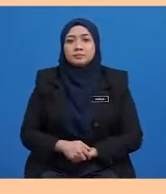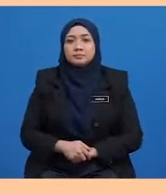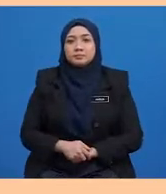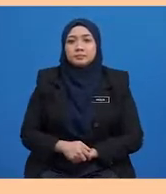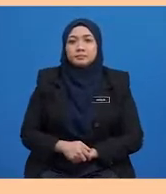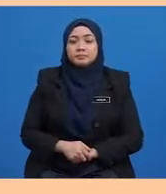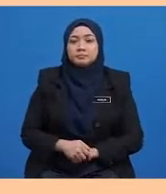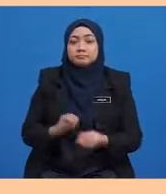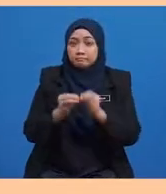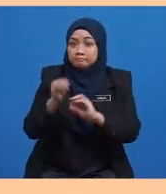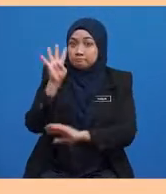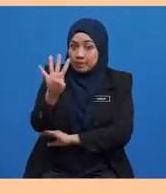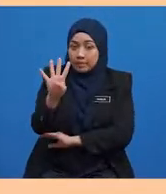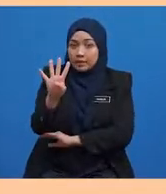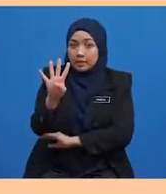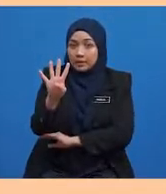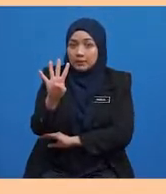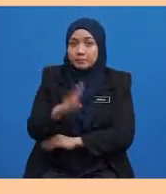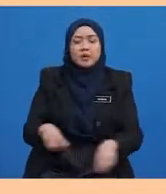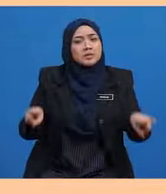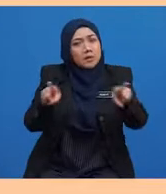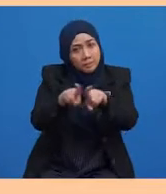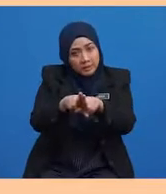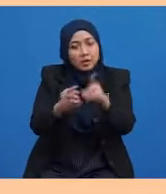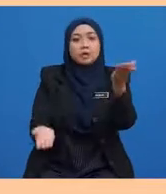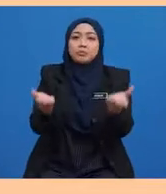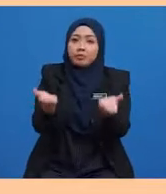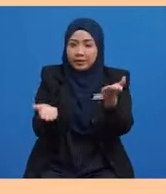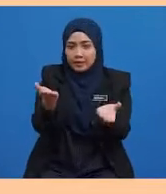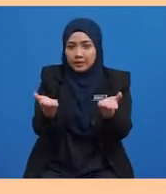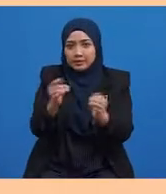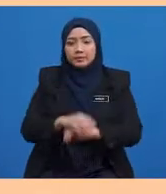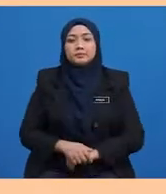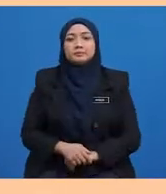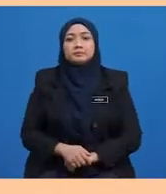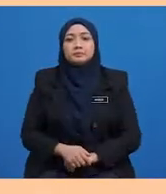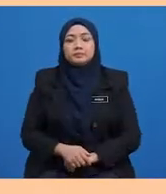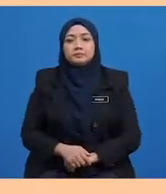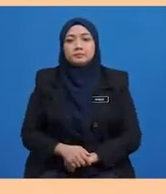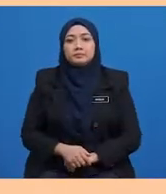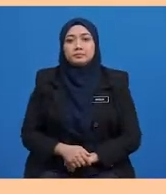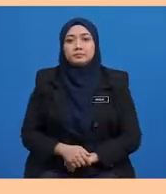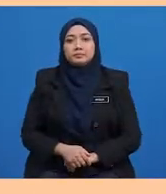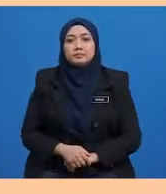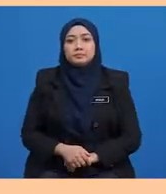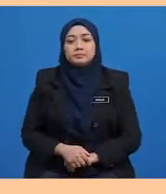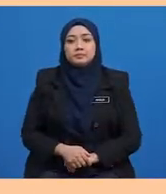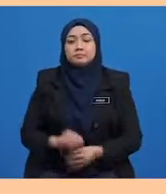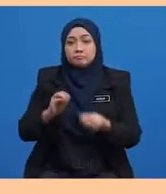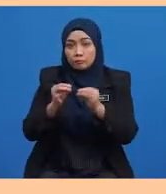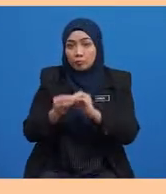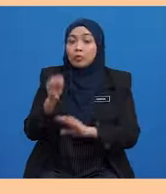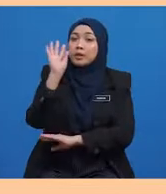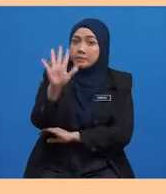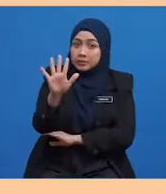yang keempat pula adalah sama kemungkinan. Dan kebolehjadian